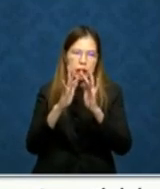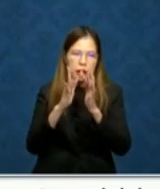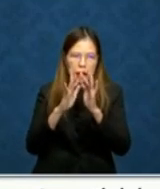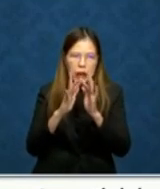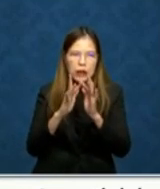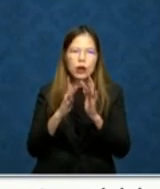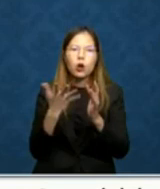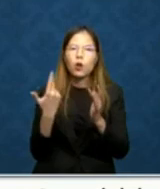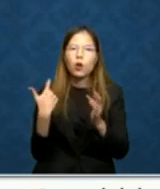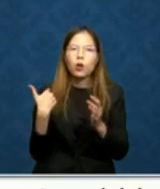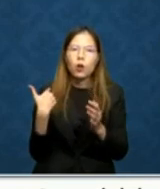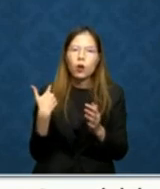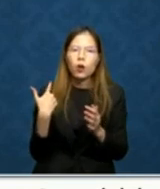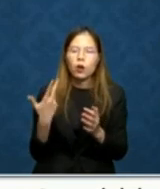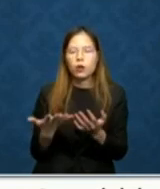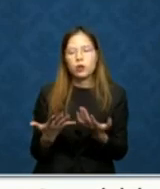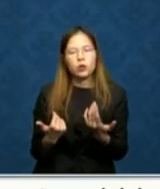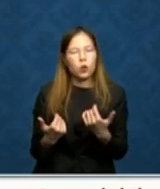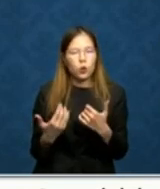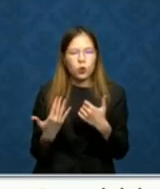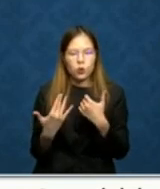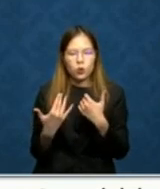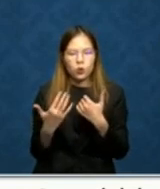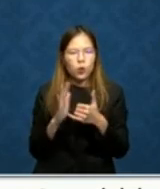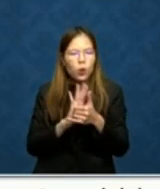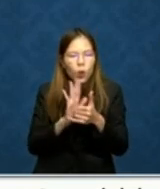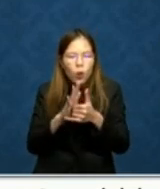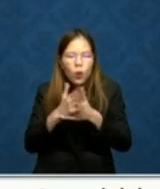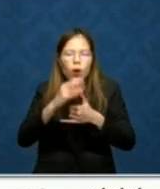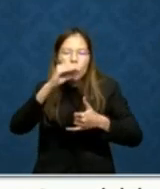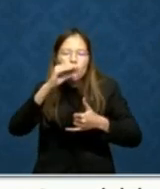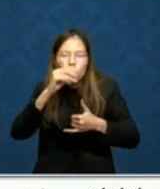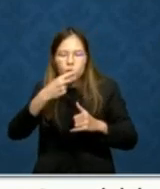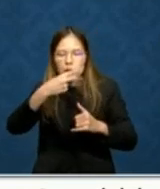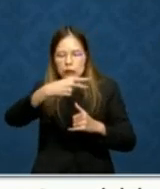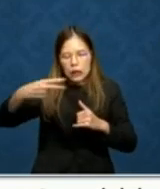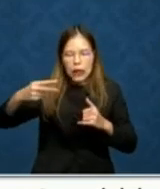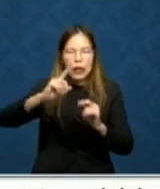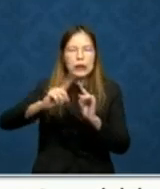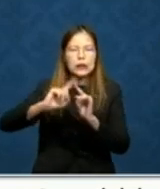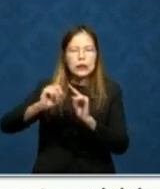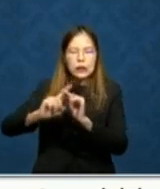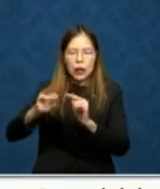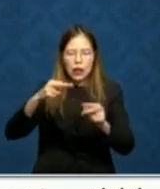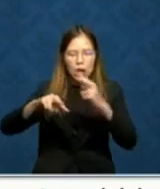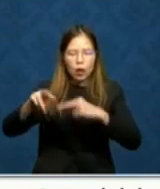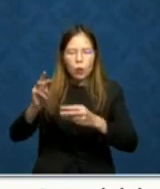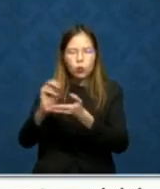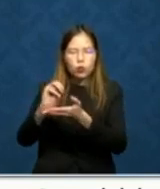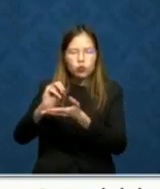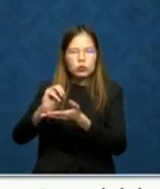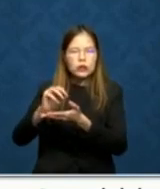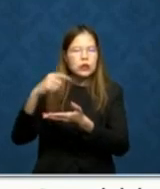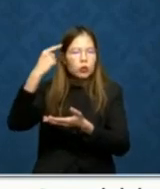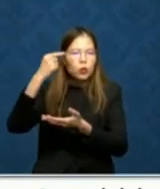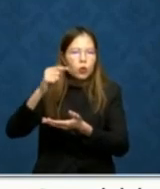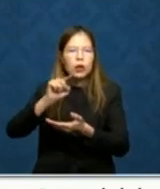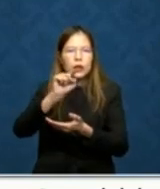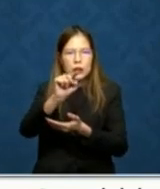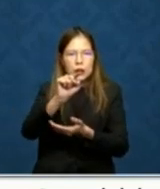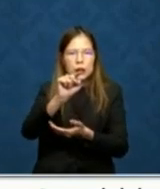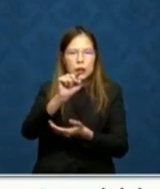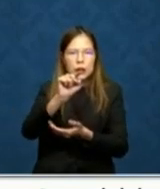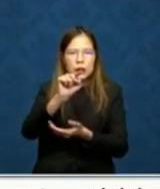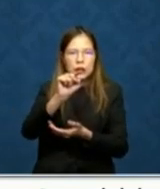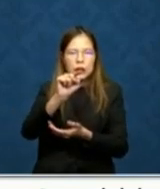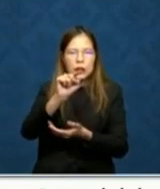ไทยเนี่ยเคยถูกคุกคามทางเพศออนไลน์ในการสำรวจของมูลนิธิผู้หญิงค่ะพบว่า1ใน5ของผู้หญิงในประเทศ